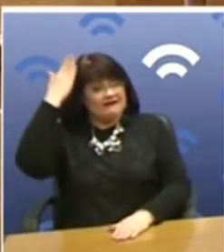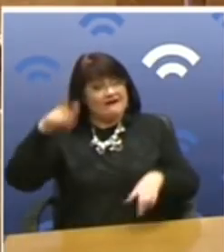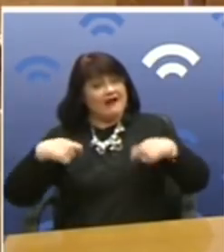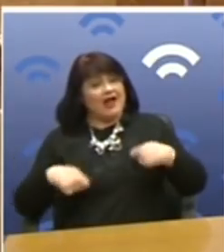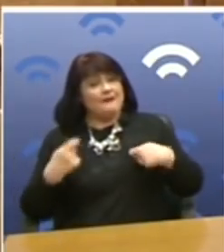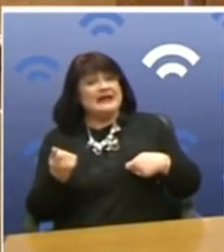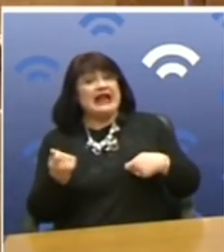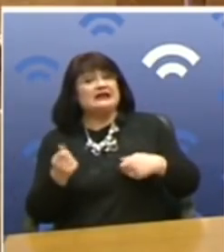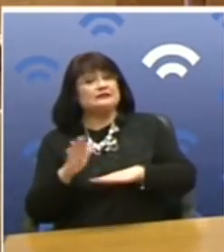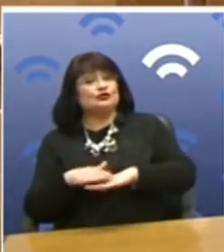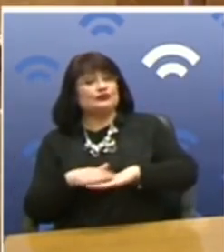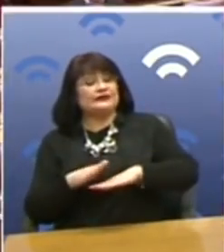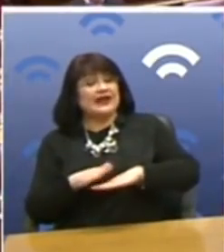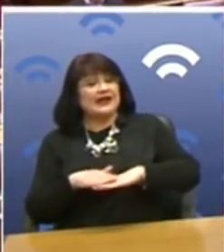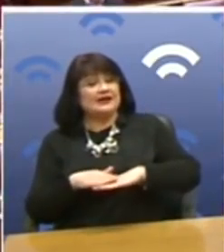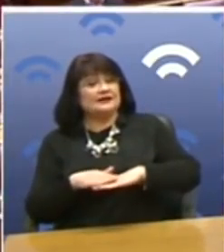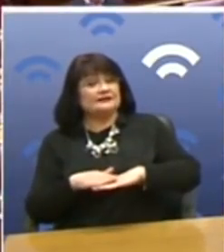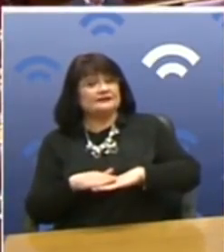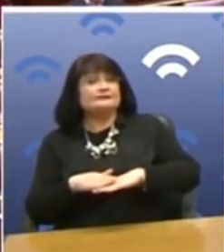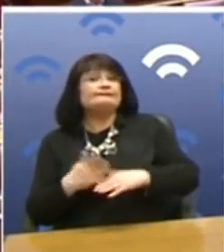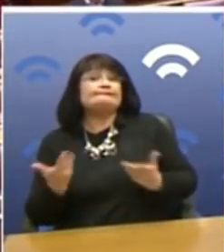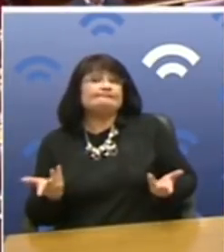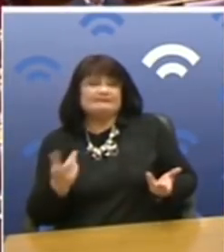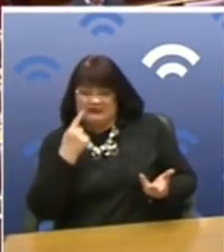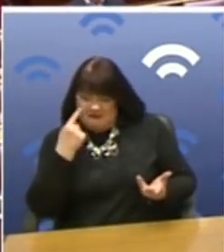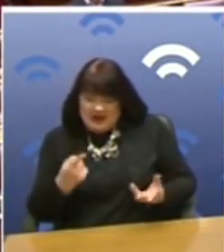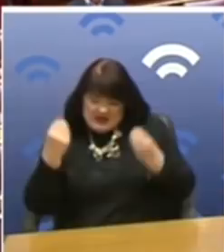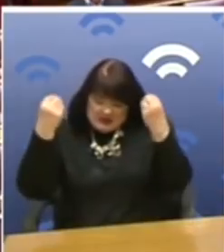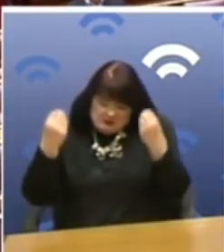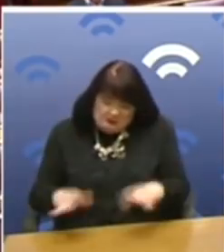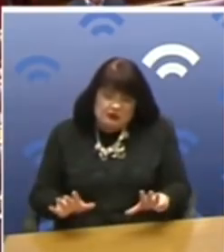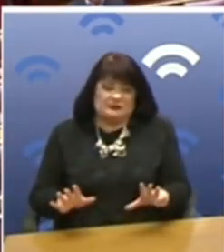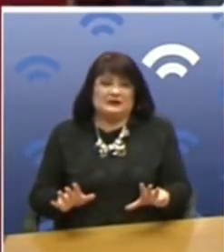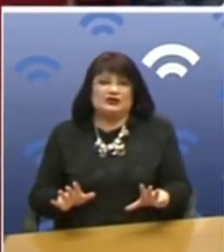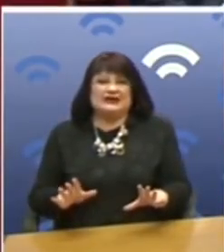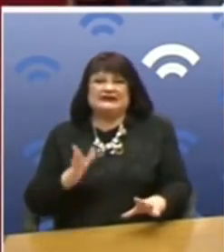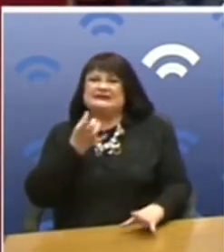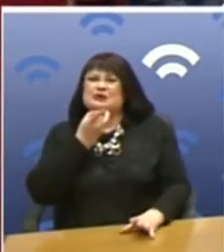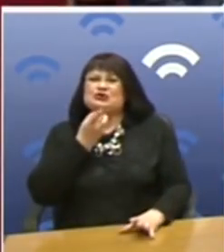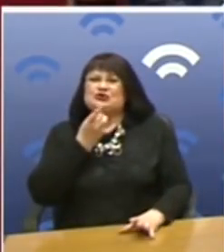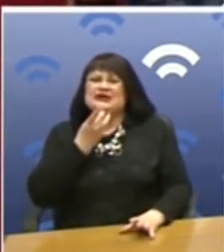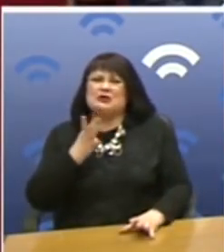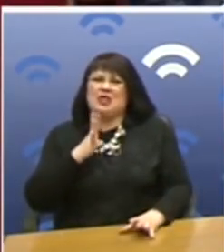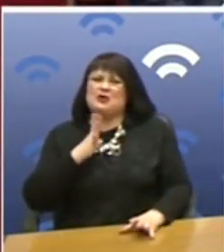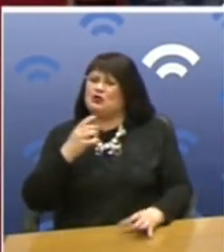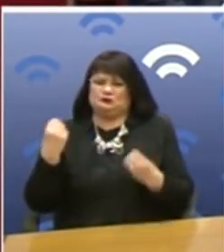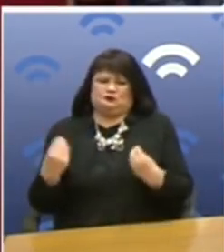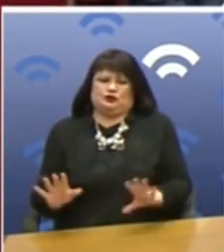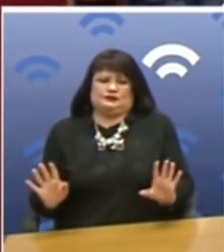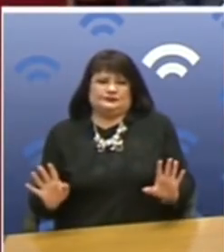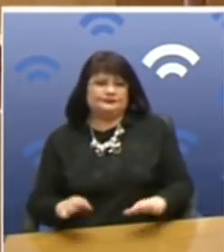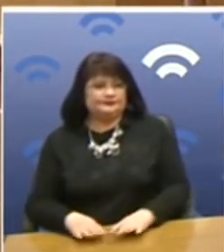αυτά, αναδεικνύοντας και τη σαπίλα του και όλη την απανθρωπιά του. Το επιχείρημα που προσπαθείτε